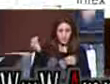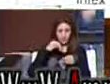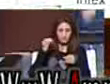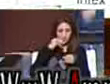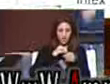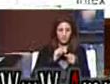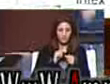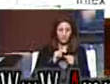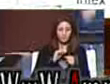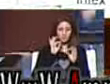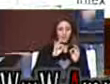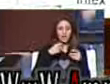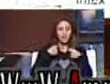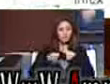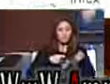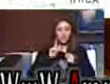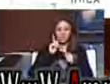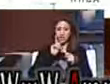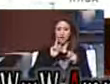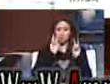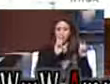يعني تحوطا